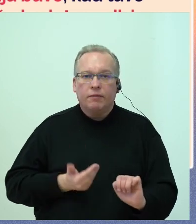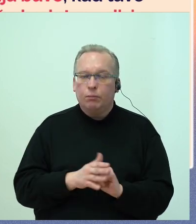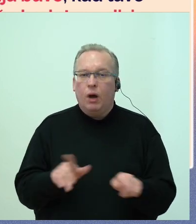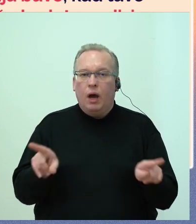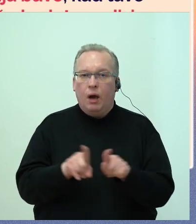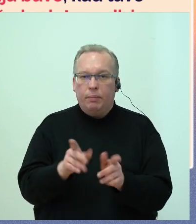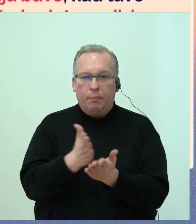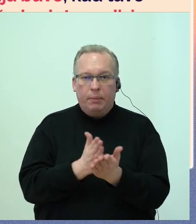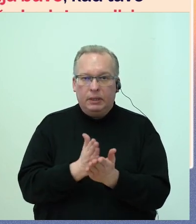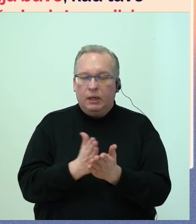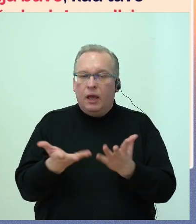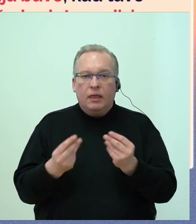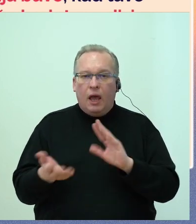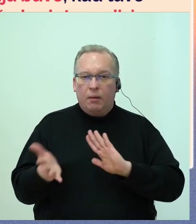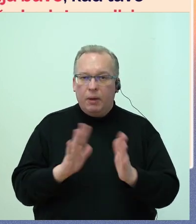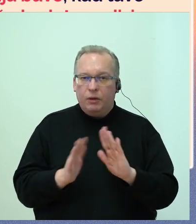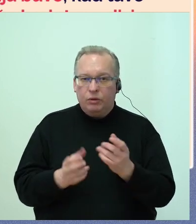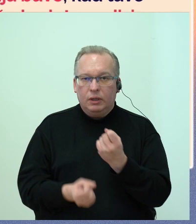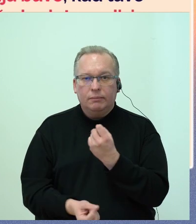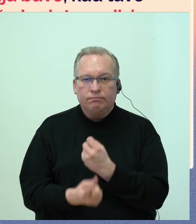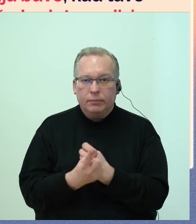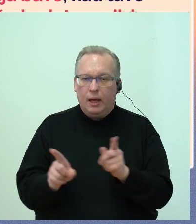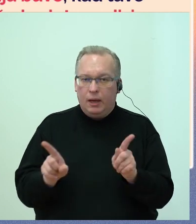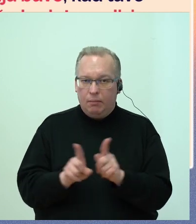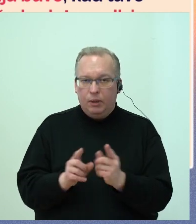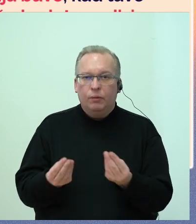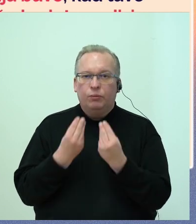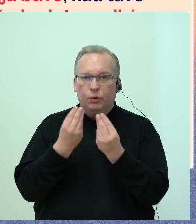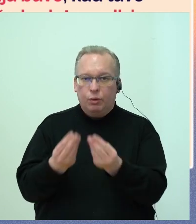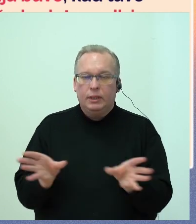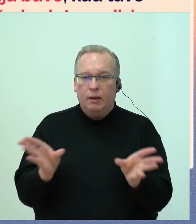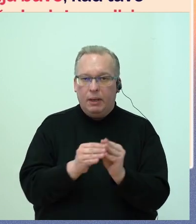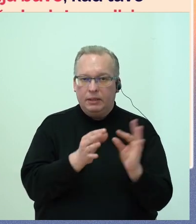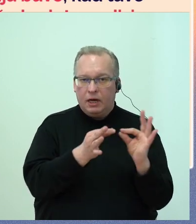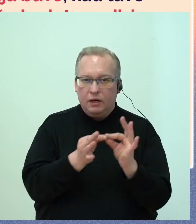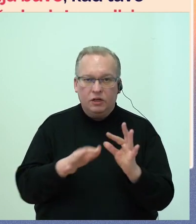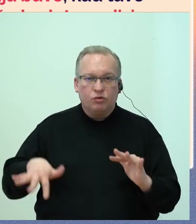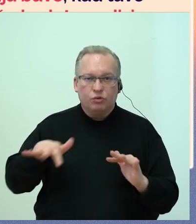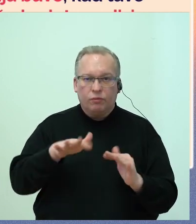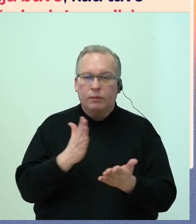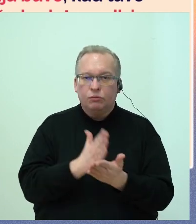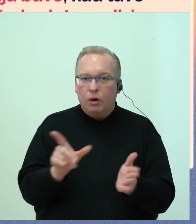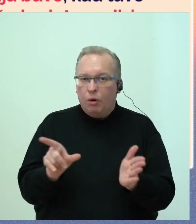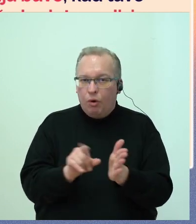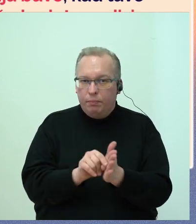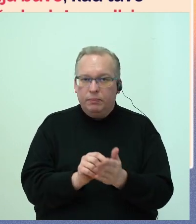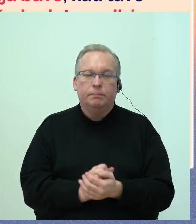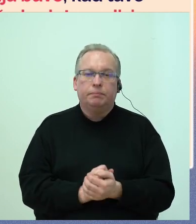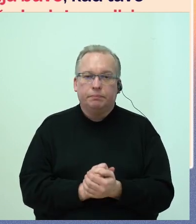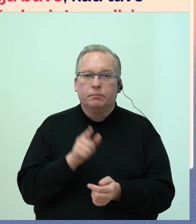su tokia patirtim neabejotinai formuoja ir tiesiog bendrą santykį su visuomenė ir tai yra būtent